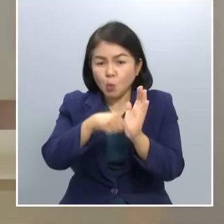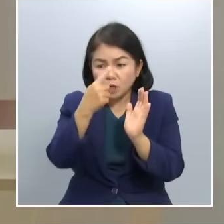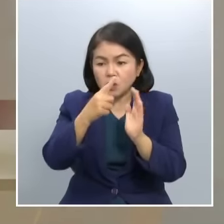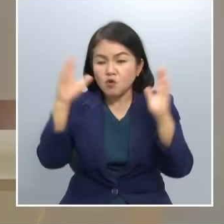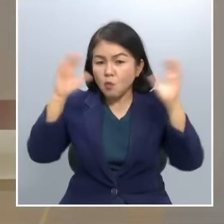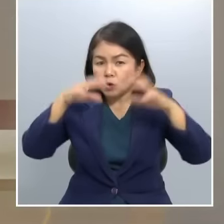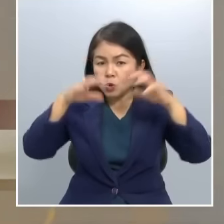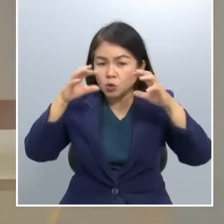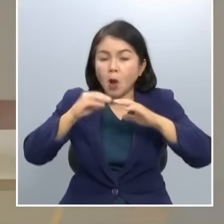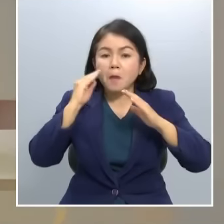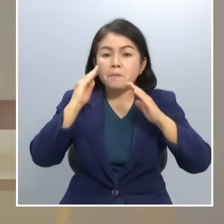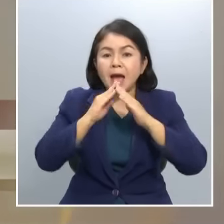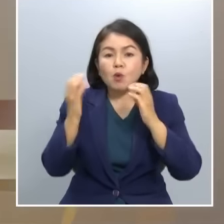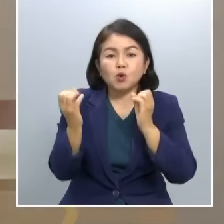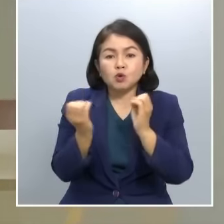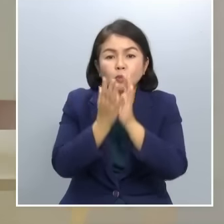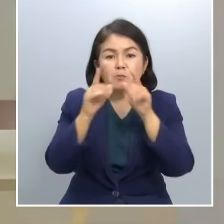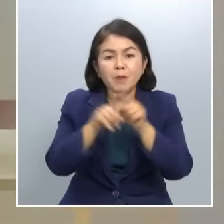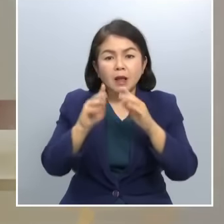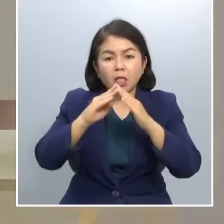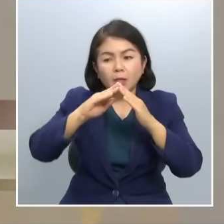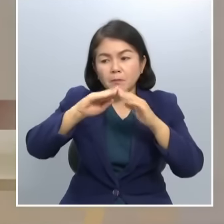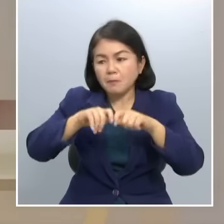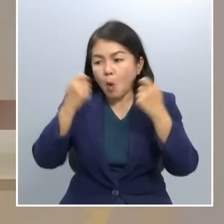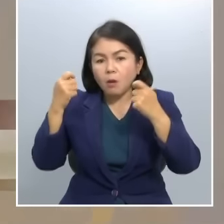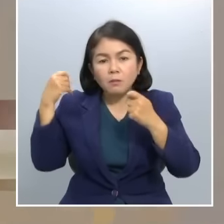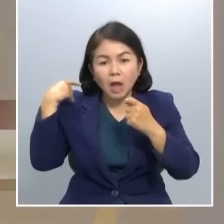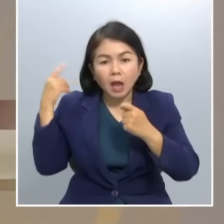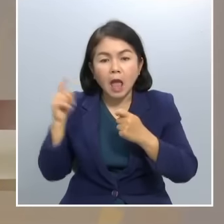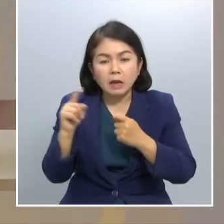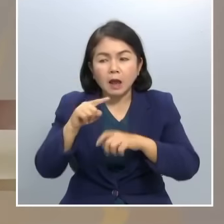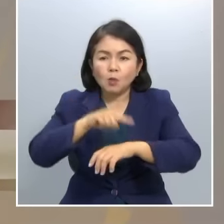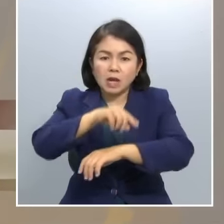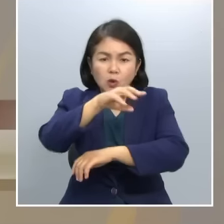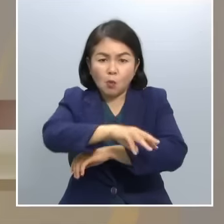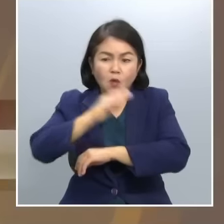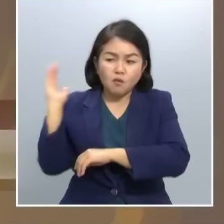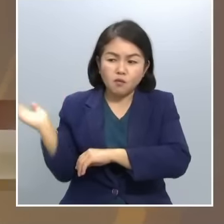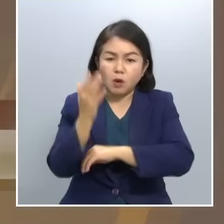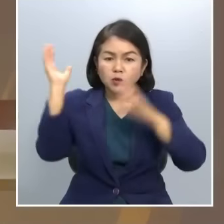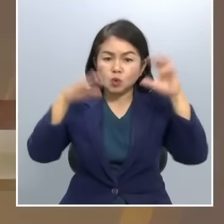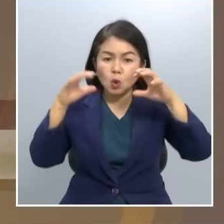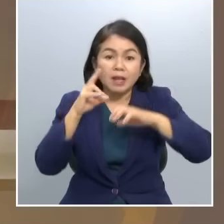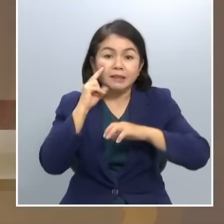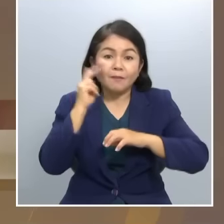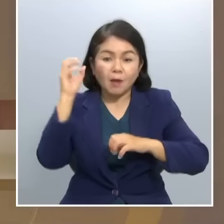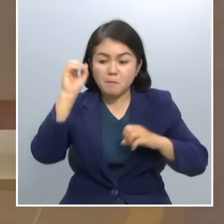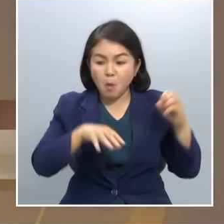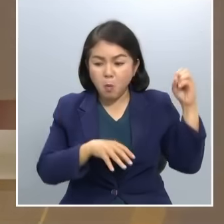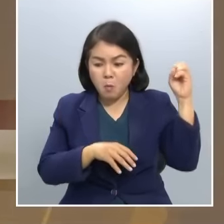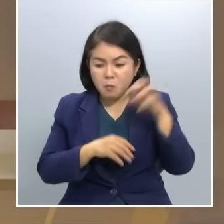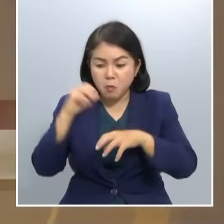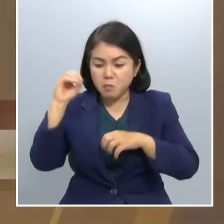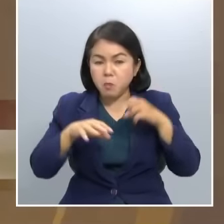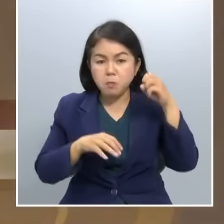รือนประชาชนเสียหายในวงกว้างเหมือนกัน6โมงเย็นโดยประมาณเกิดพายุฝนและพายุเห็บตกหนักในหลายพื้นที่กำแพงเพชร โด